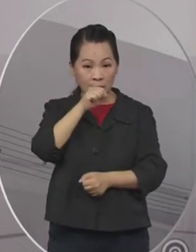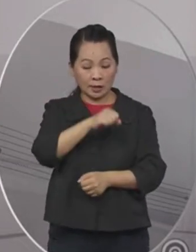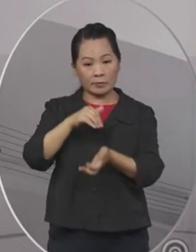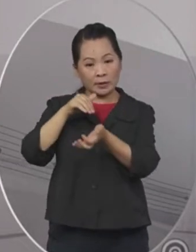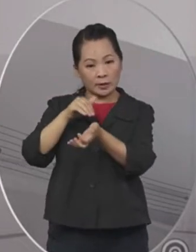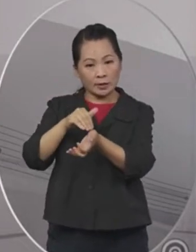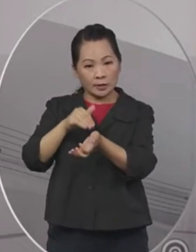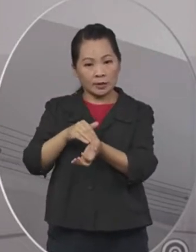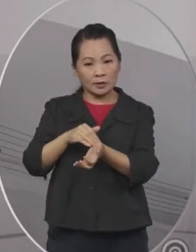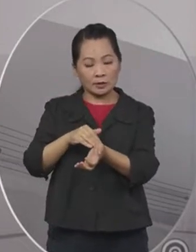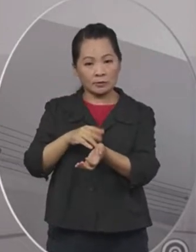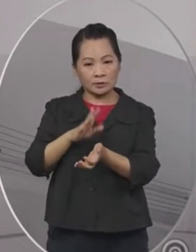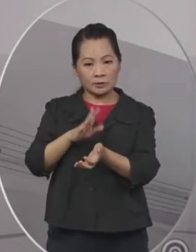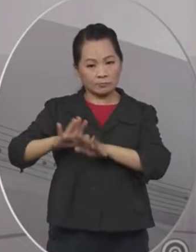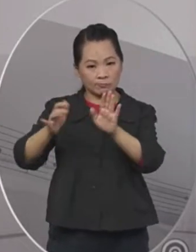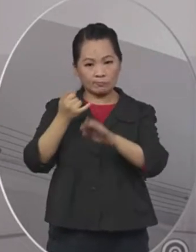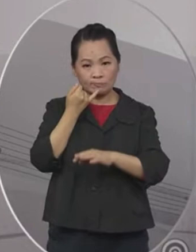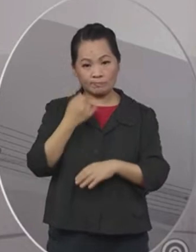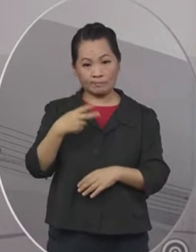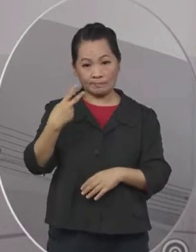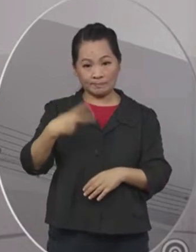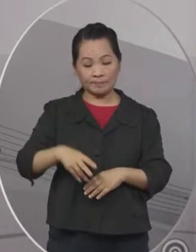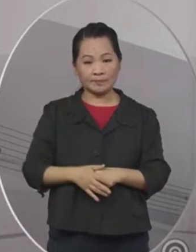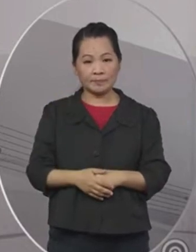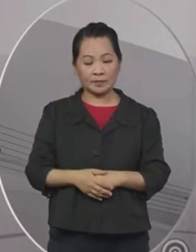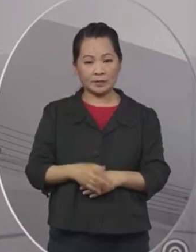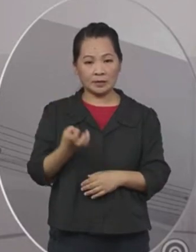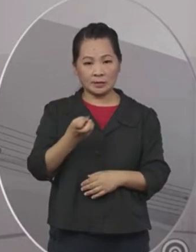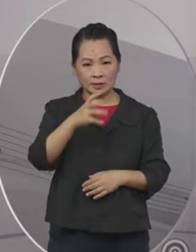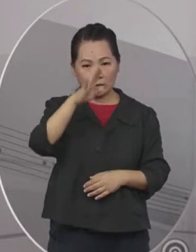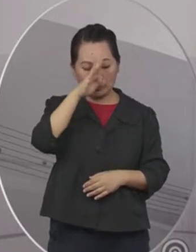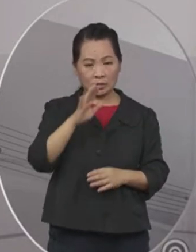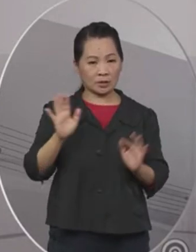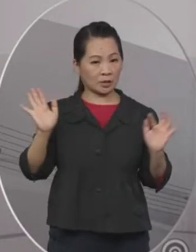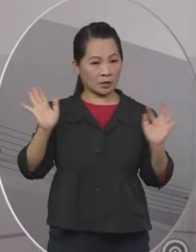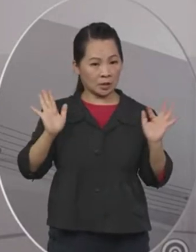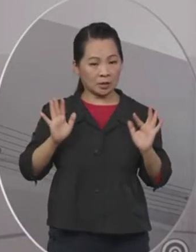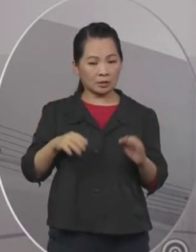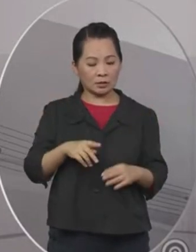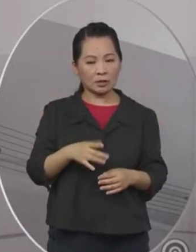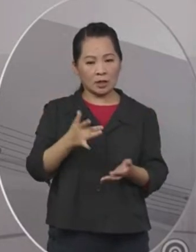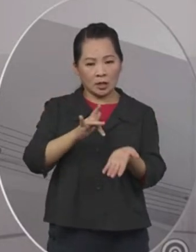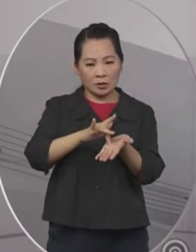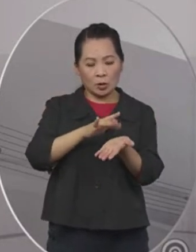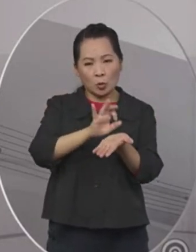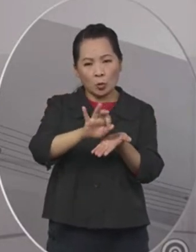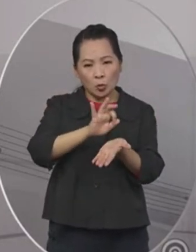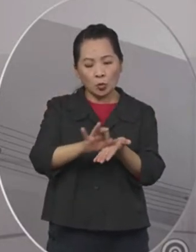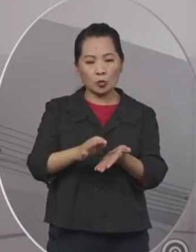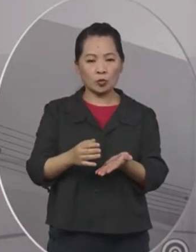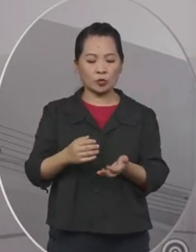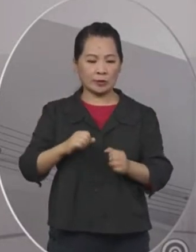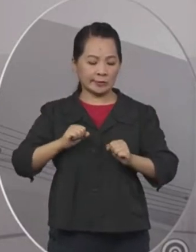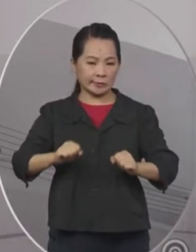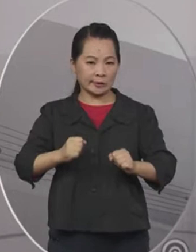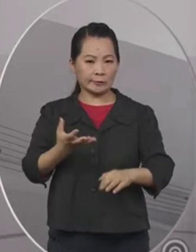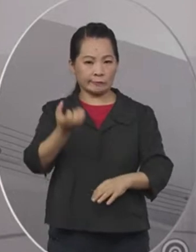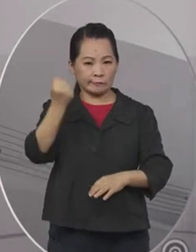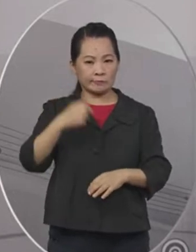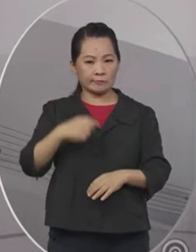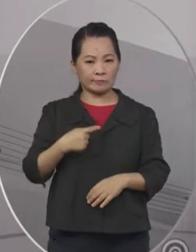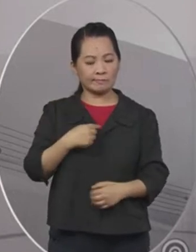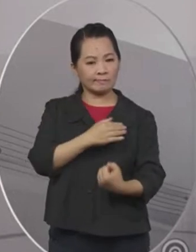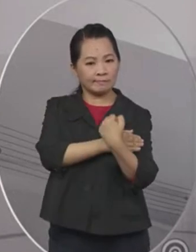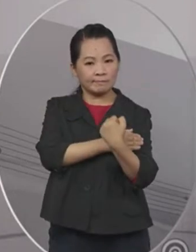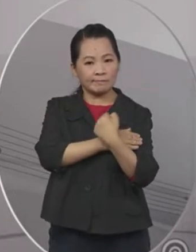疗相关产业，同时兼顾罕见疾病儿童与患者的用药权、健康权。我也会尽力